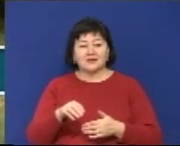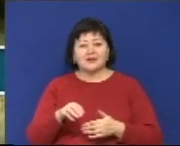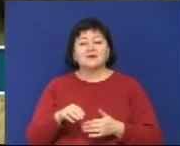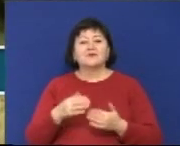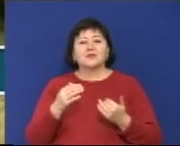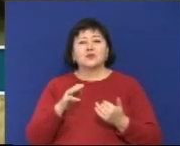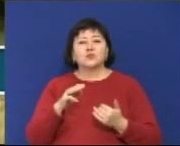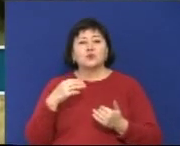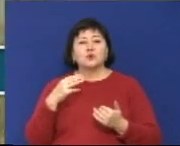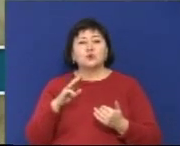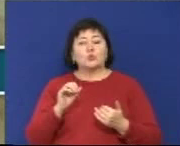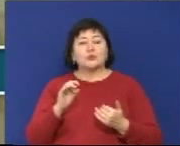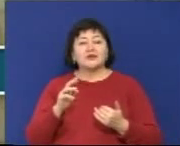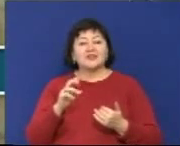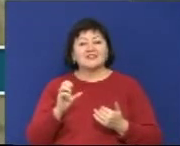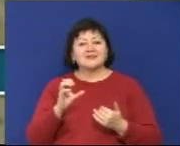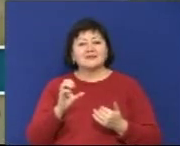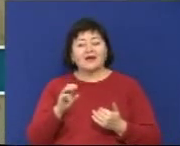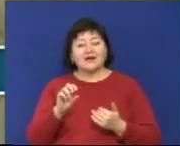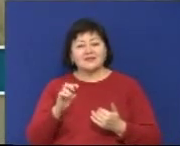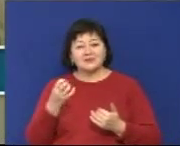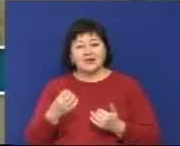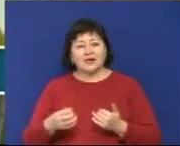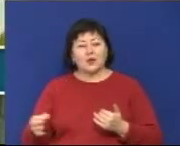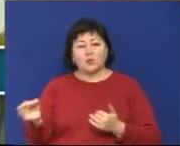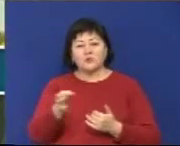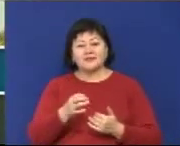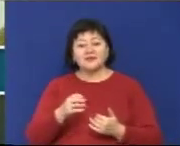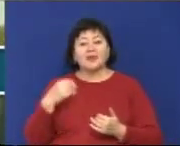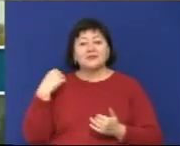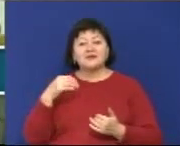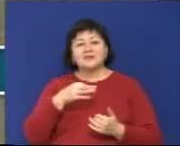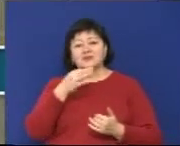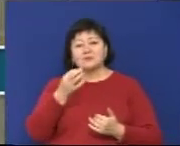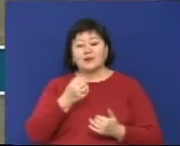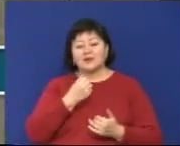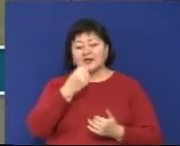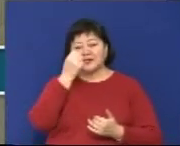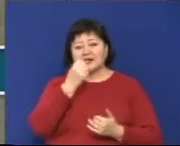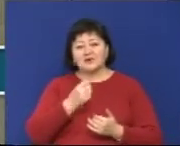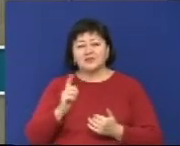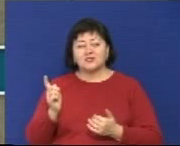завершенных зданий и сооружений Елбасы дал положительную оценку проделанной работы за год.